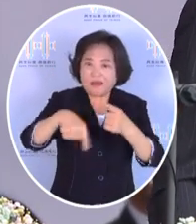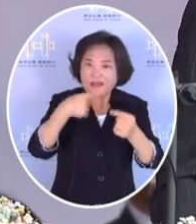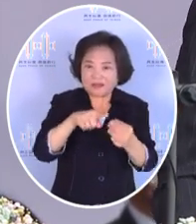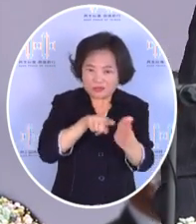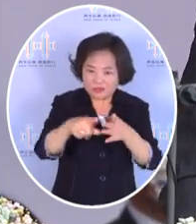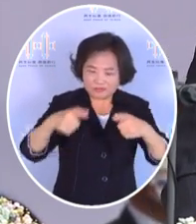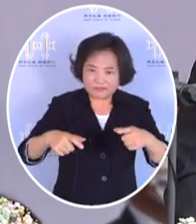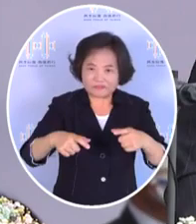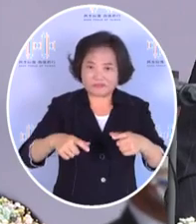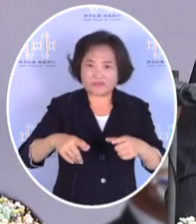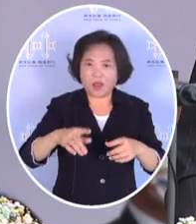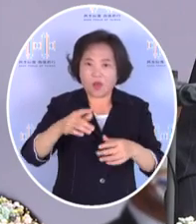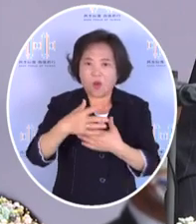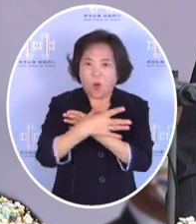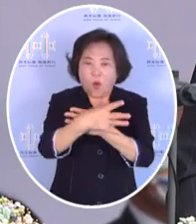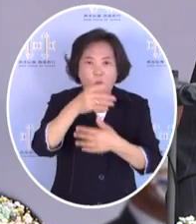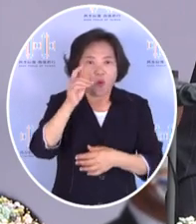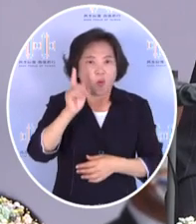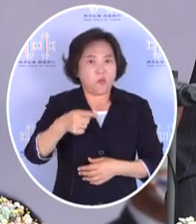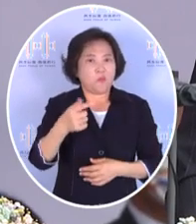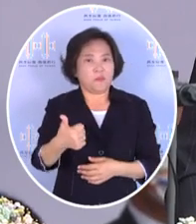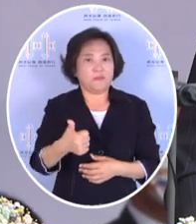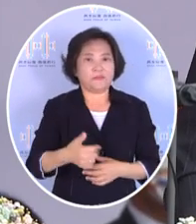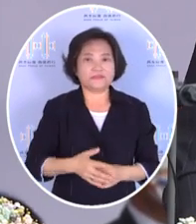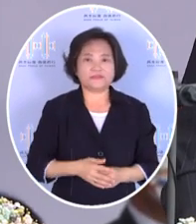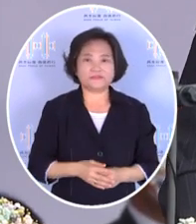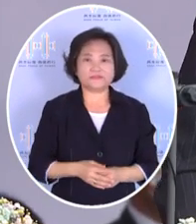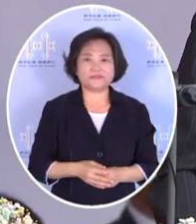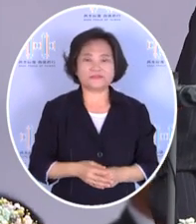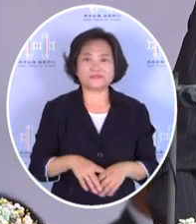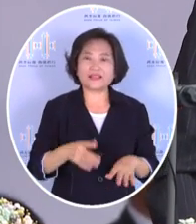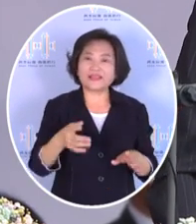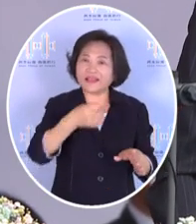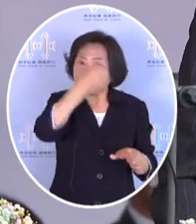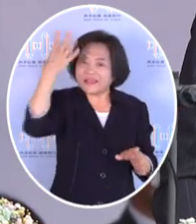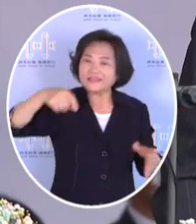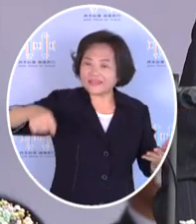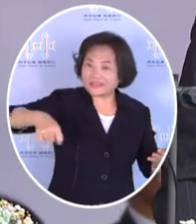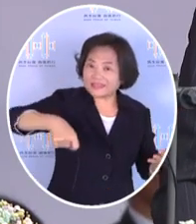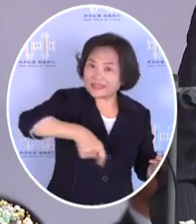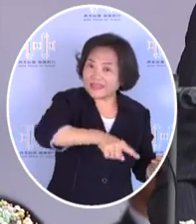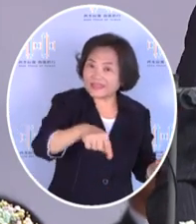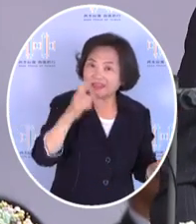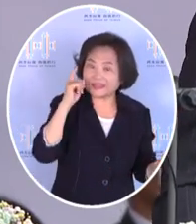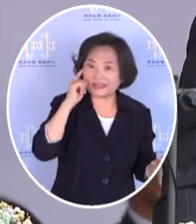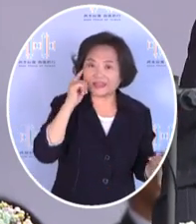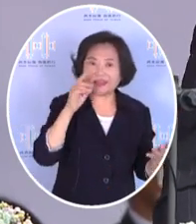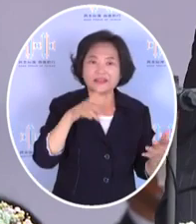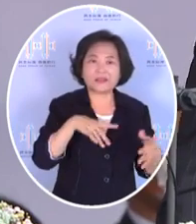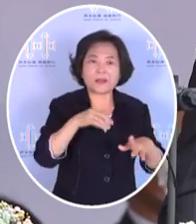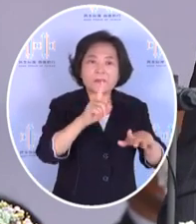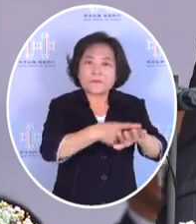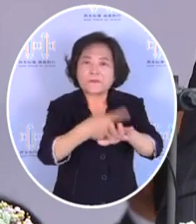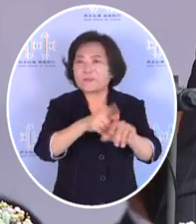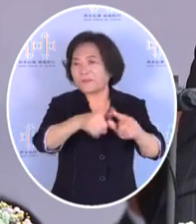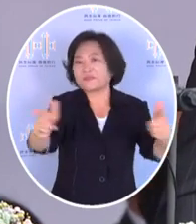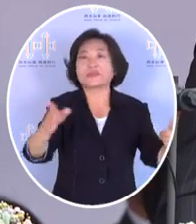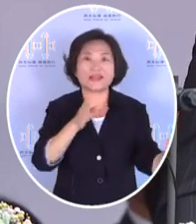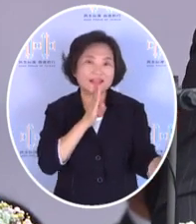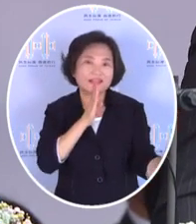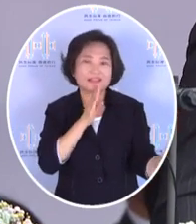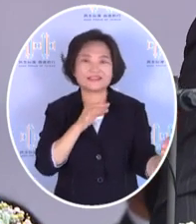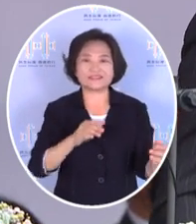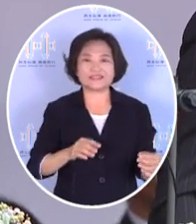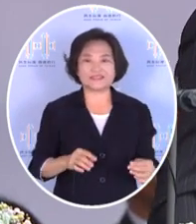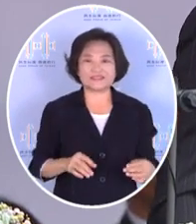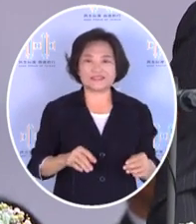辑奖的大奖。这些年轻的创作者虽然风格各自不同，